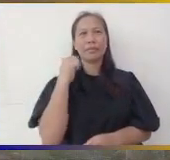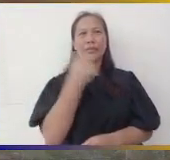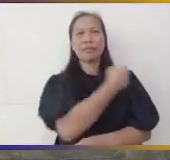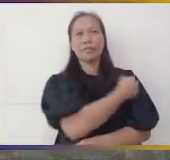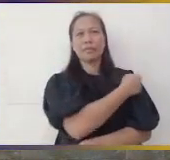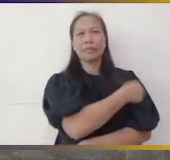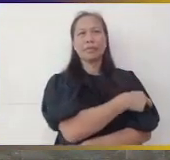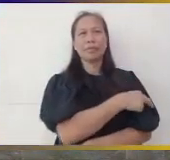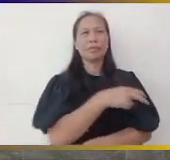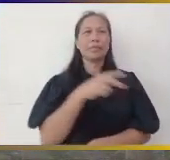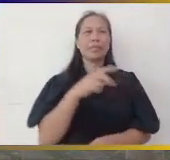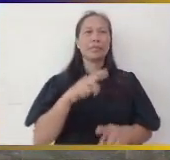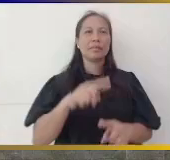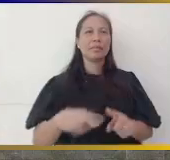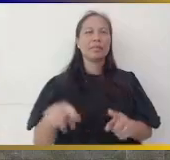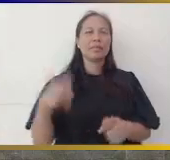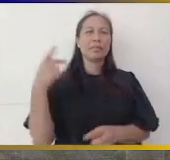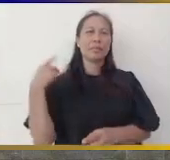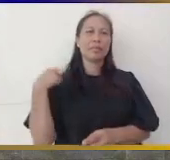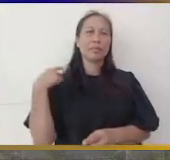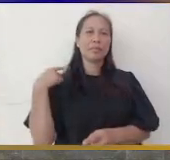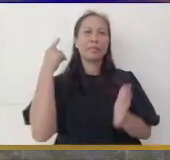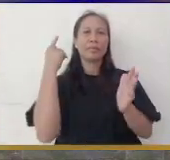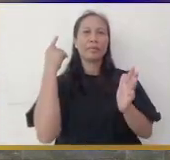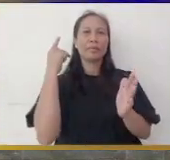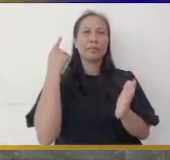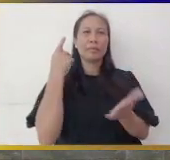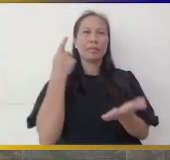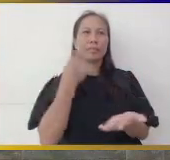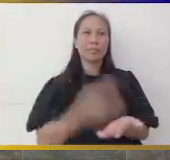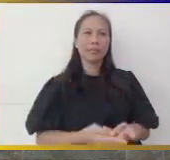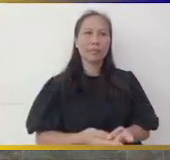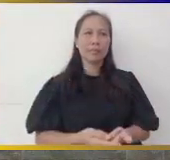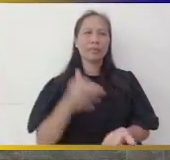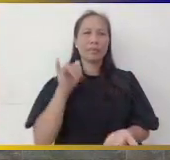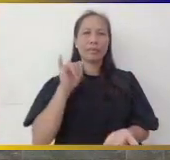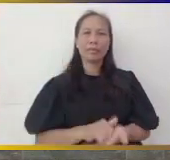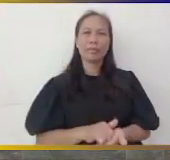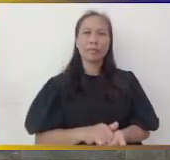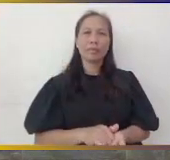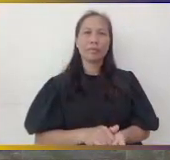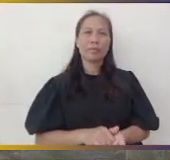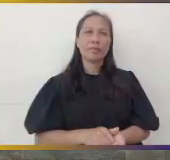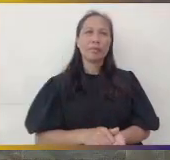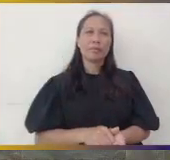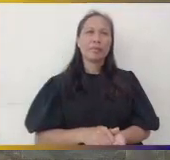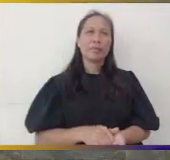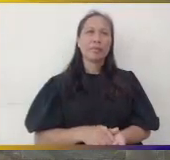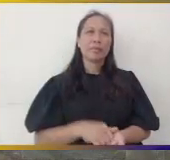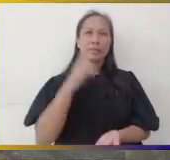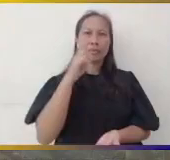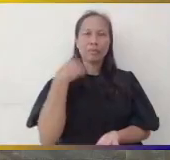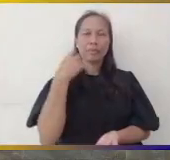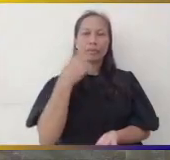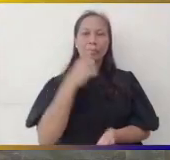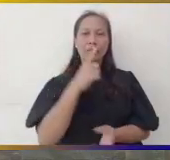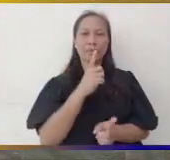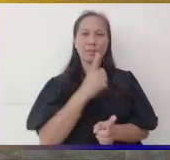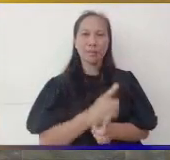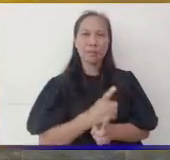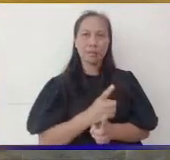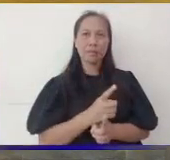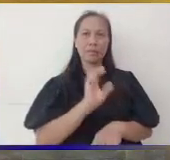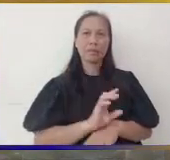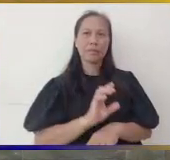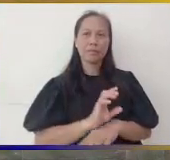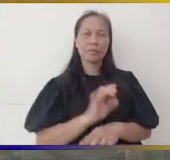prove kung sino ang totoong iglesyang itinatag ng Panginoong jesukristo Hindi po for the purpose pinag-aaralan na para sinasabi